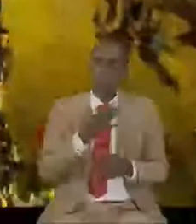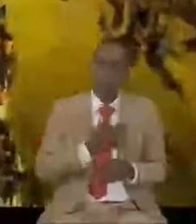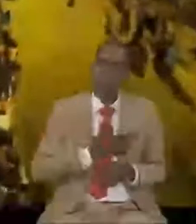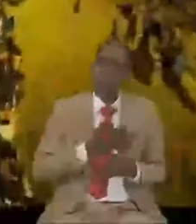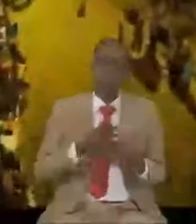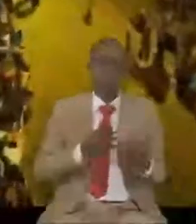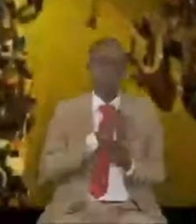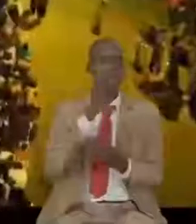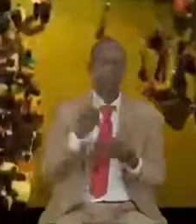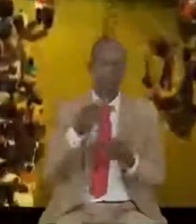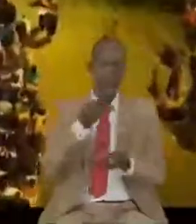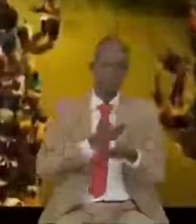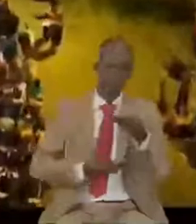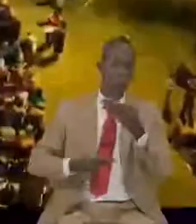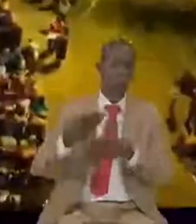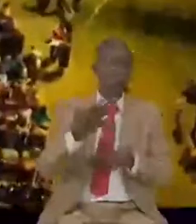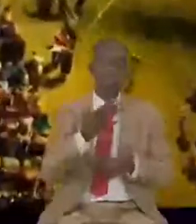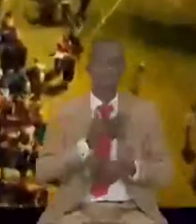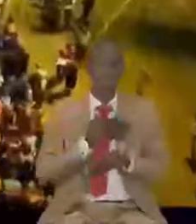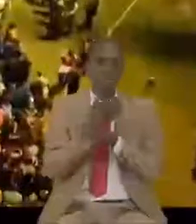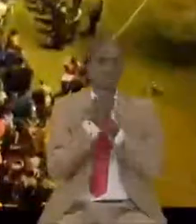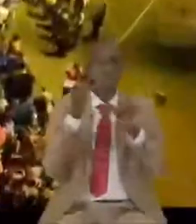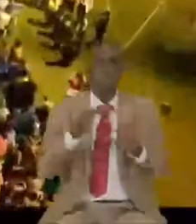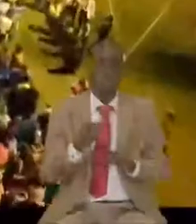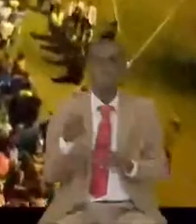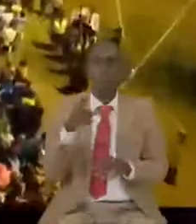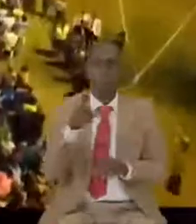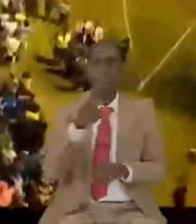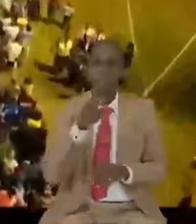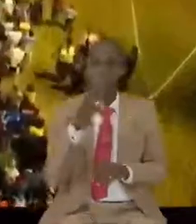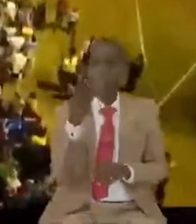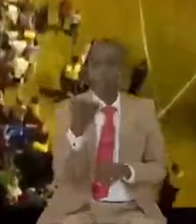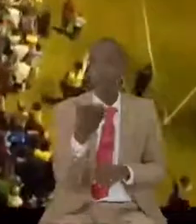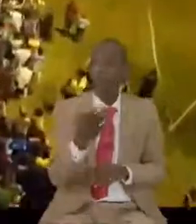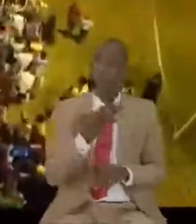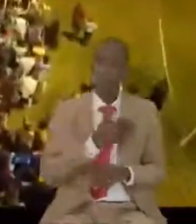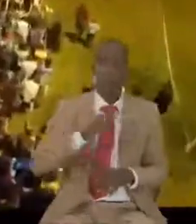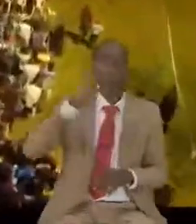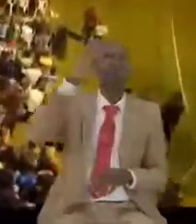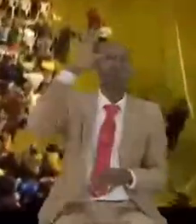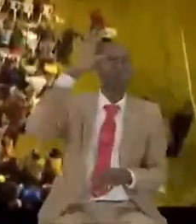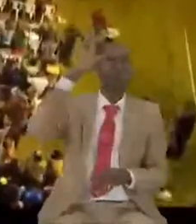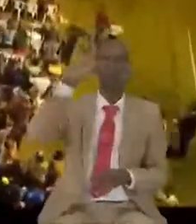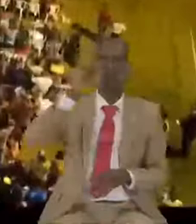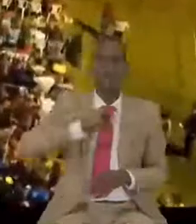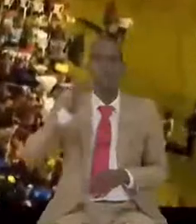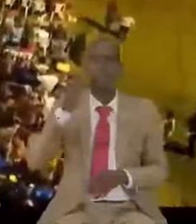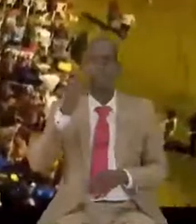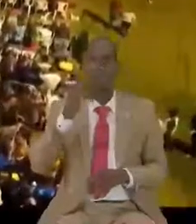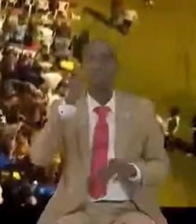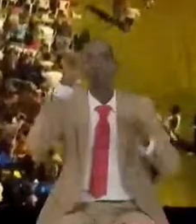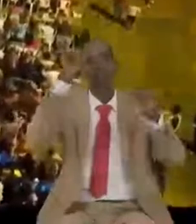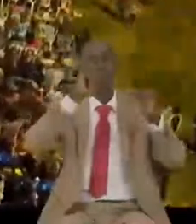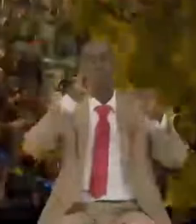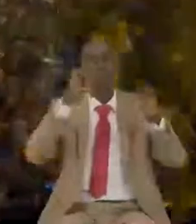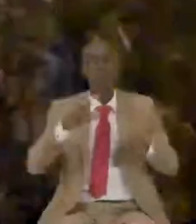regarde maintenant. Il est mon substitut et il est mon sauveur. Où que vous soyez maintenant, levez la main maintenant. Que le Seigneur